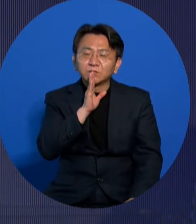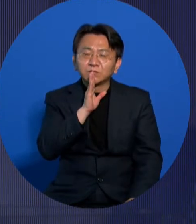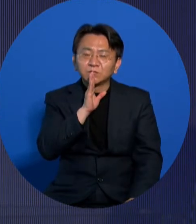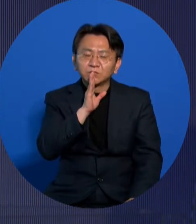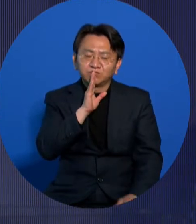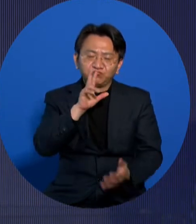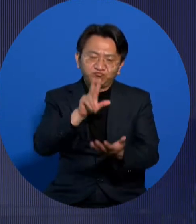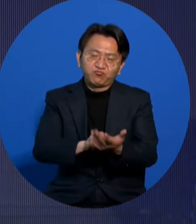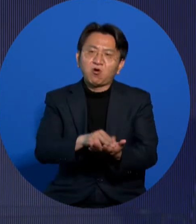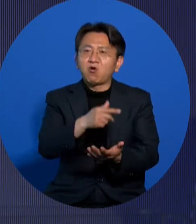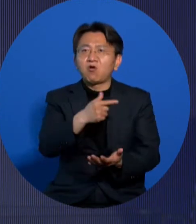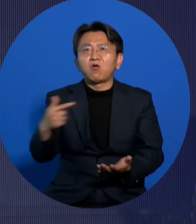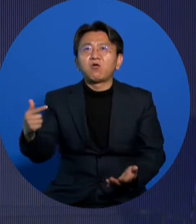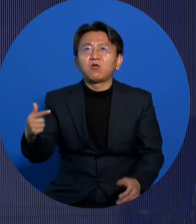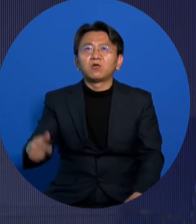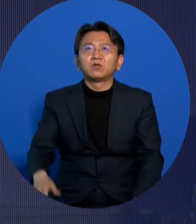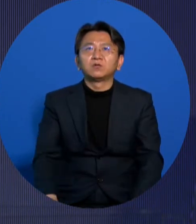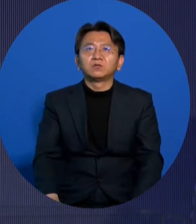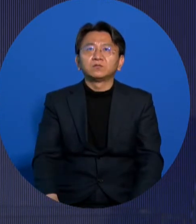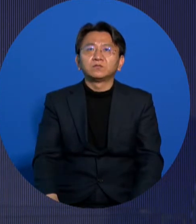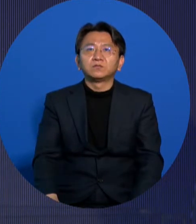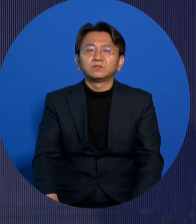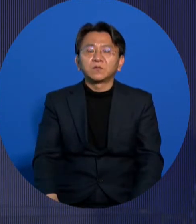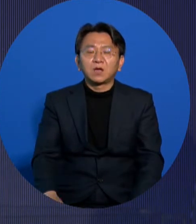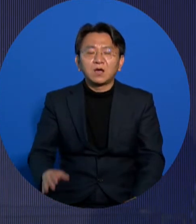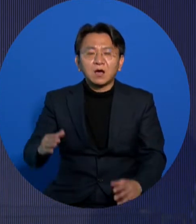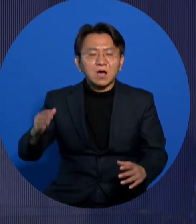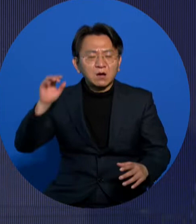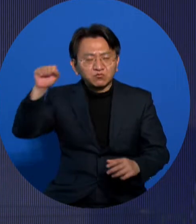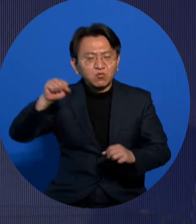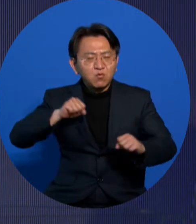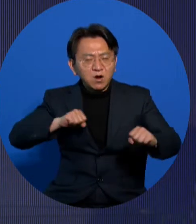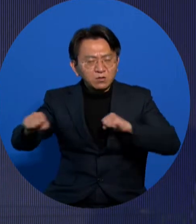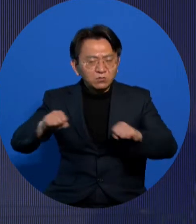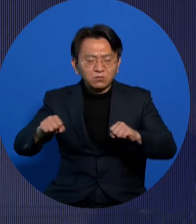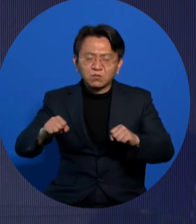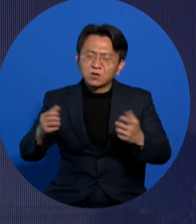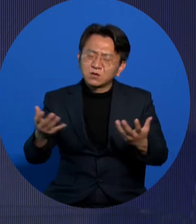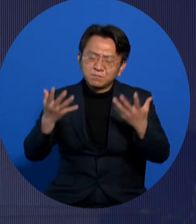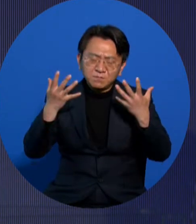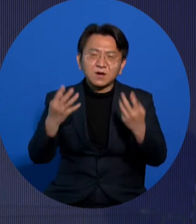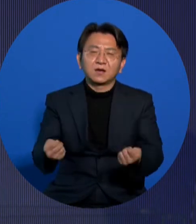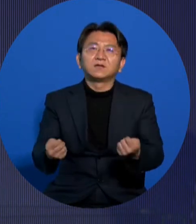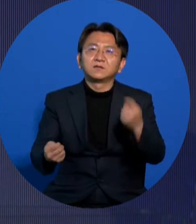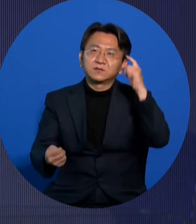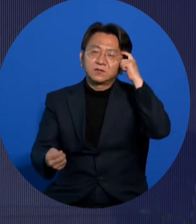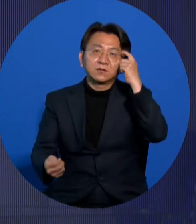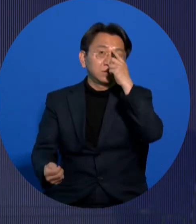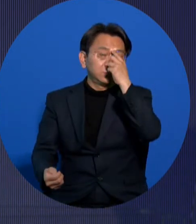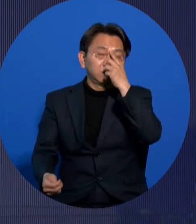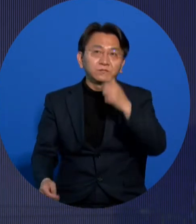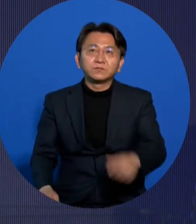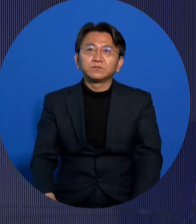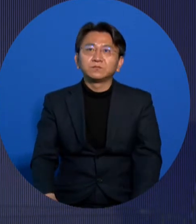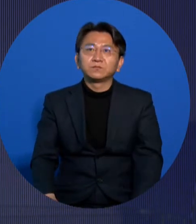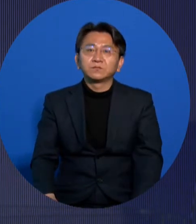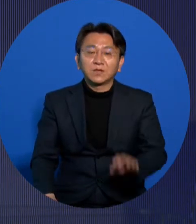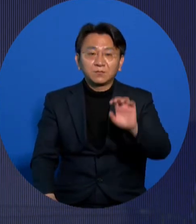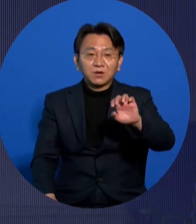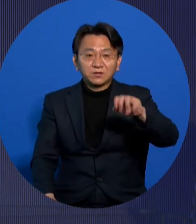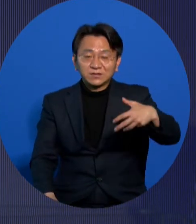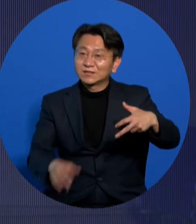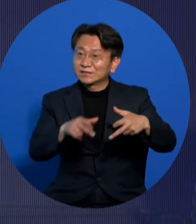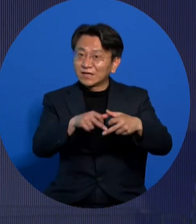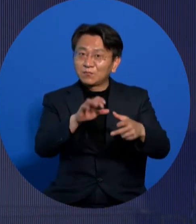진행형이고 그 완성형은 아직 너무 멀지 않나 느껴집니다. 저는 이런 평창 포럼에서